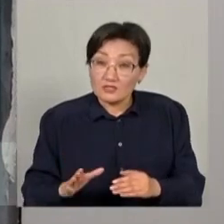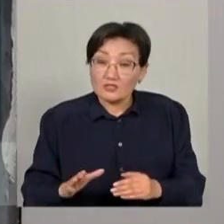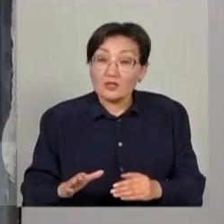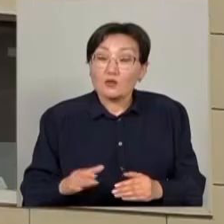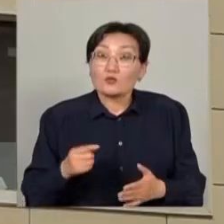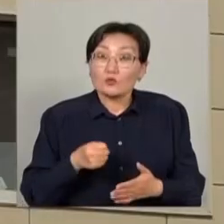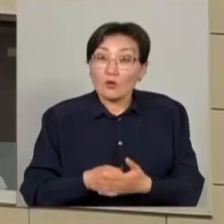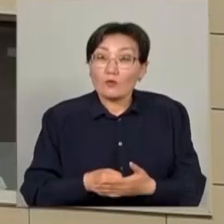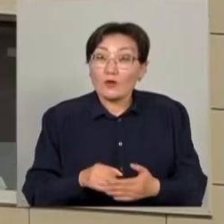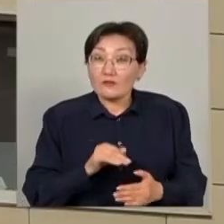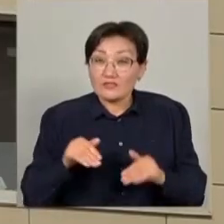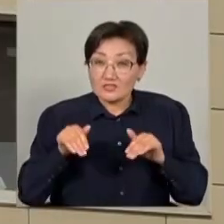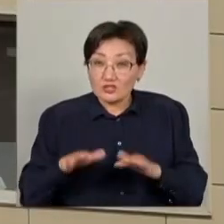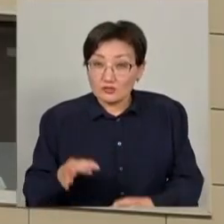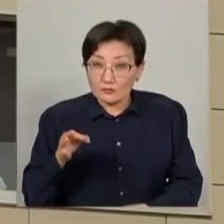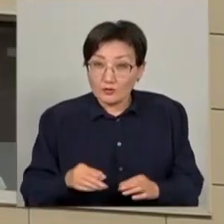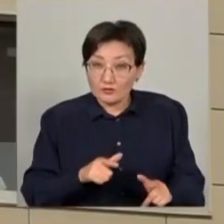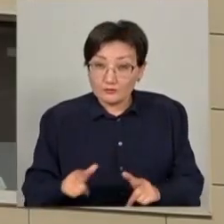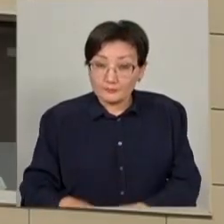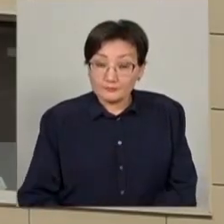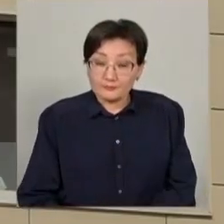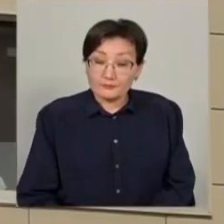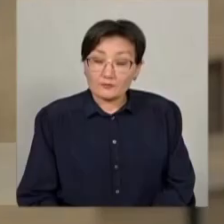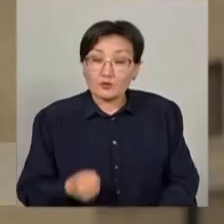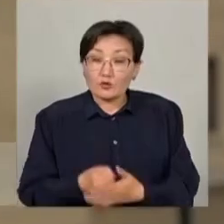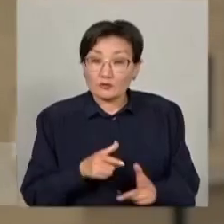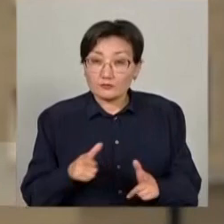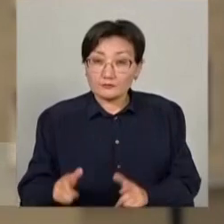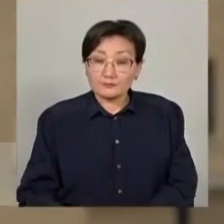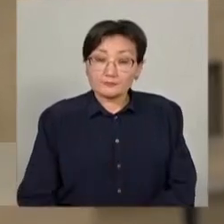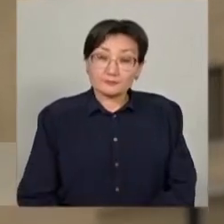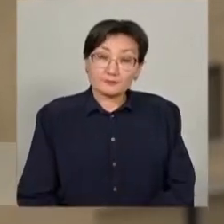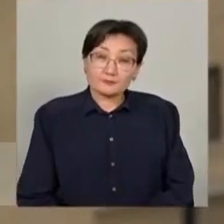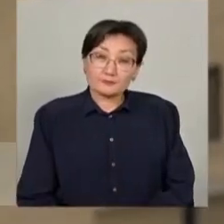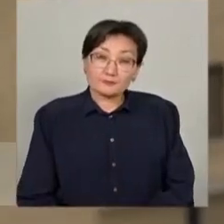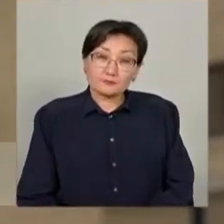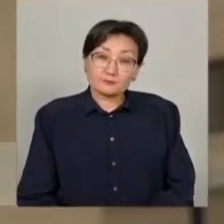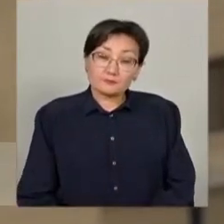выхода официального решения суда. Дина Жанабекова, Алибек Шентемир, Жак Салык, Тлекберген, телеканал Алматы.